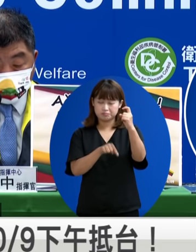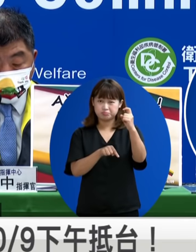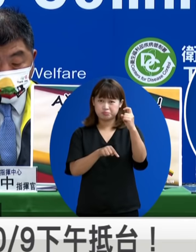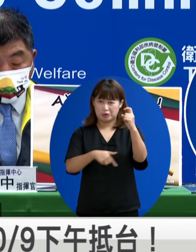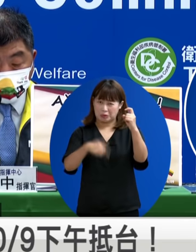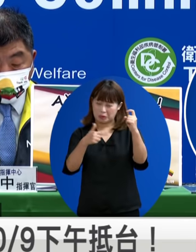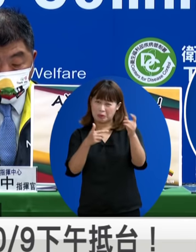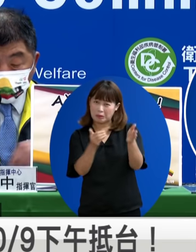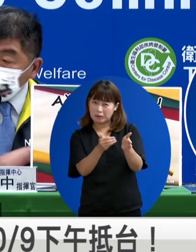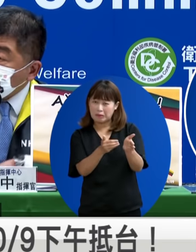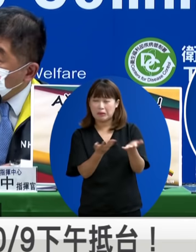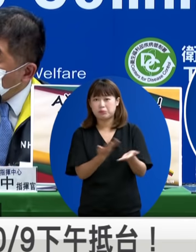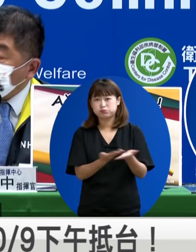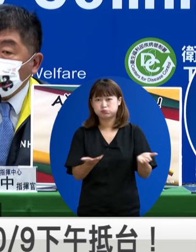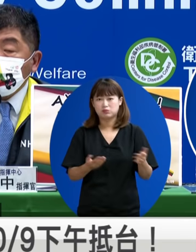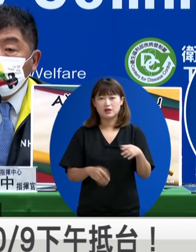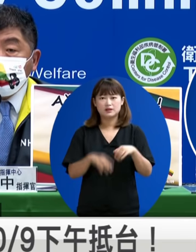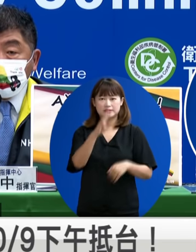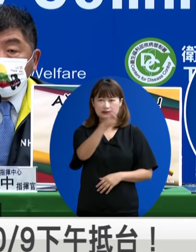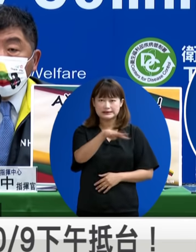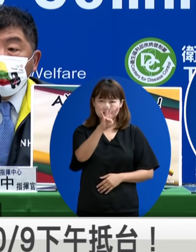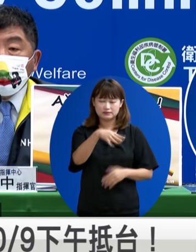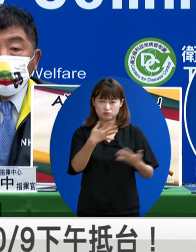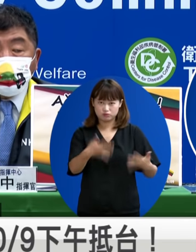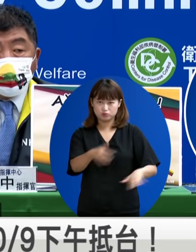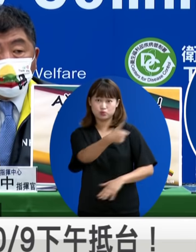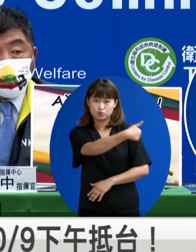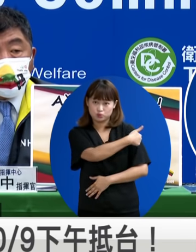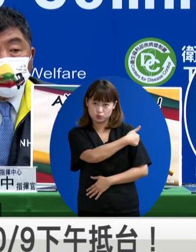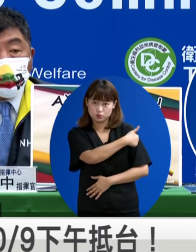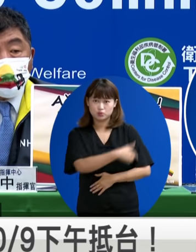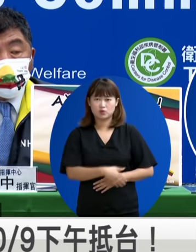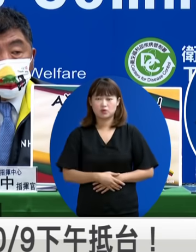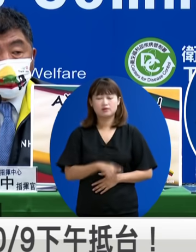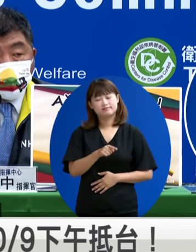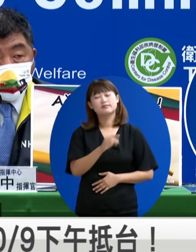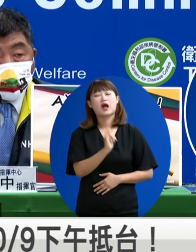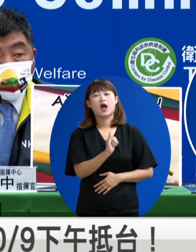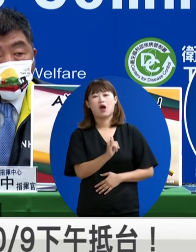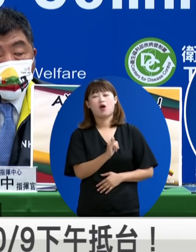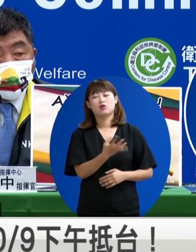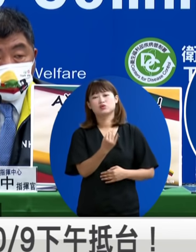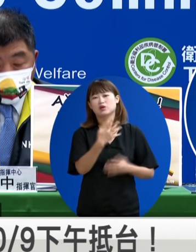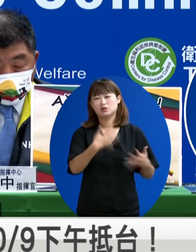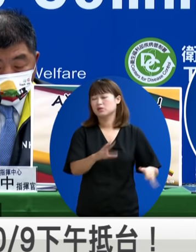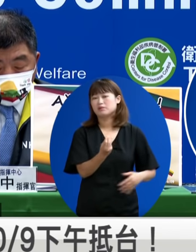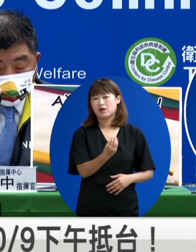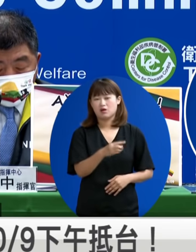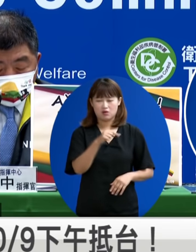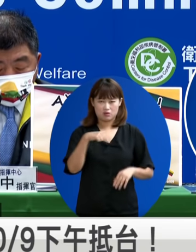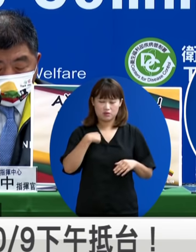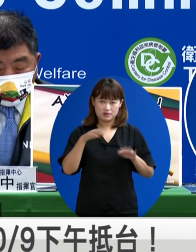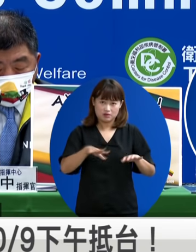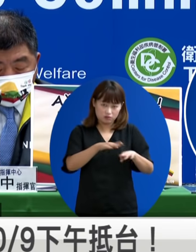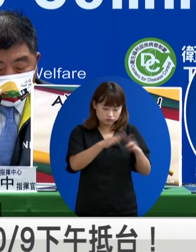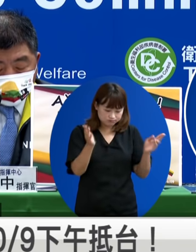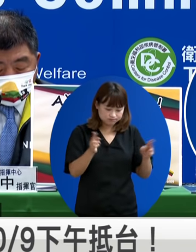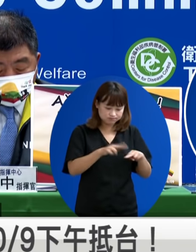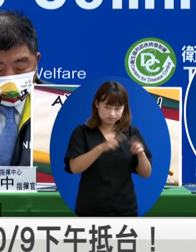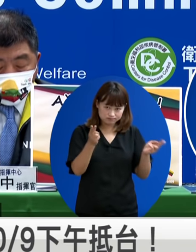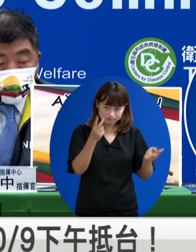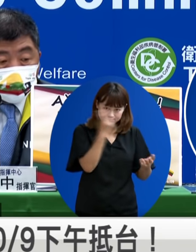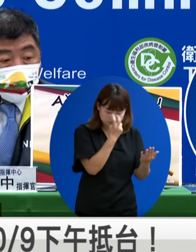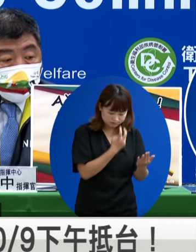10月30日到期的大概好像4600剂，所以不是很多，所以我们奉先检问完立即做安